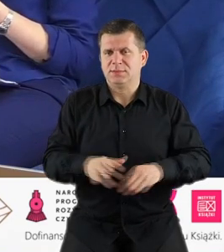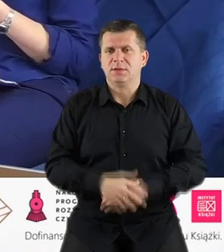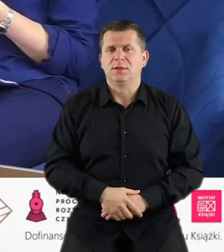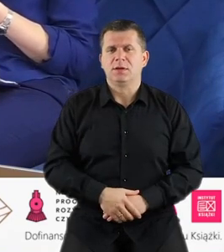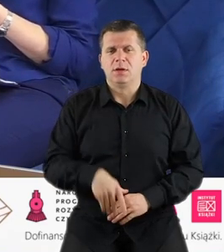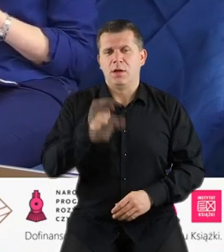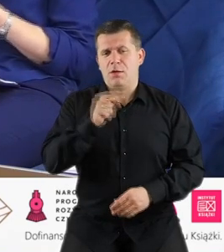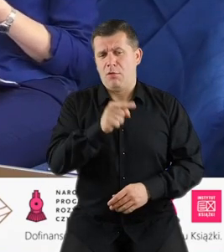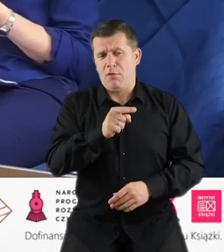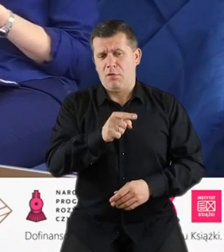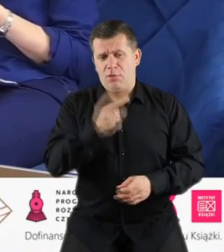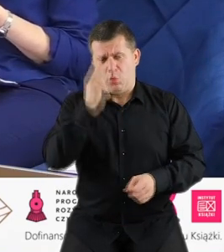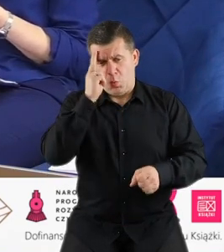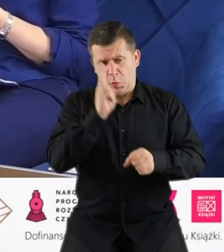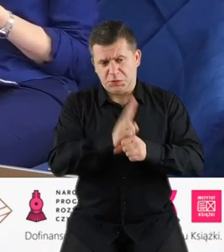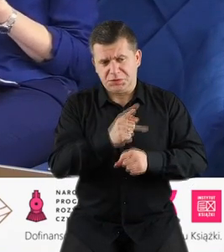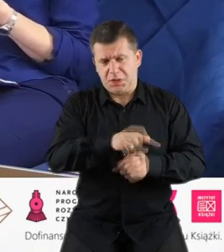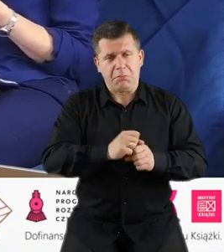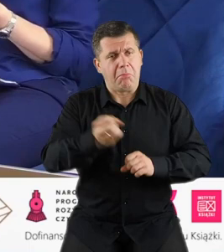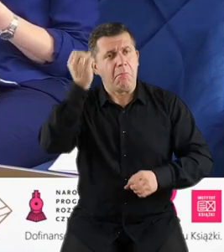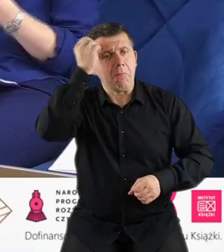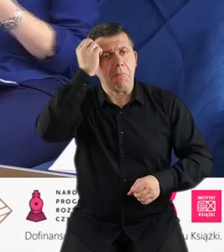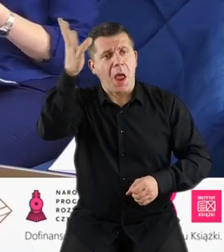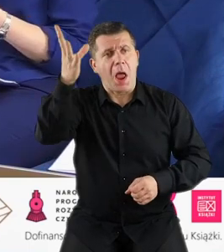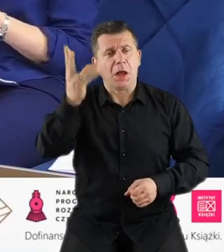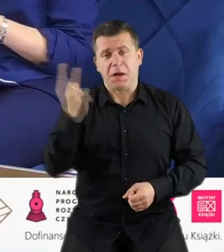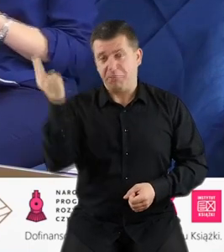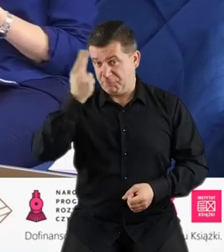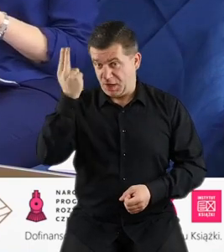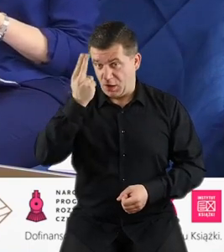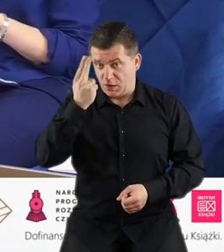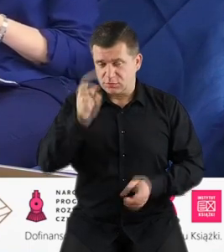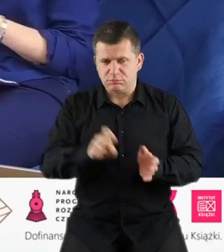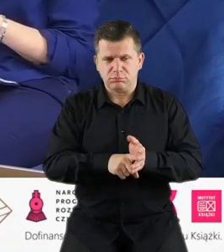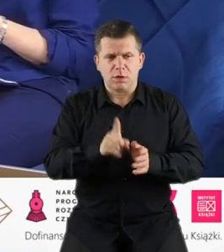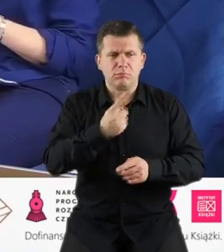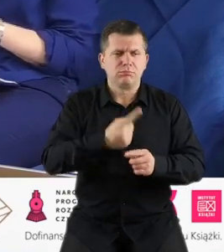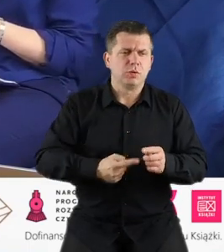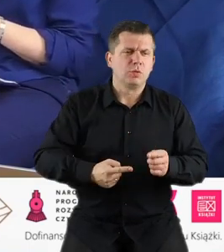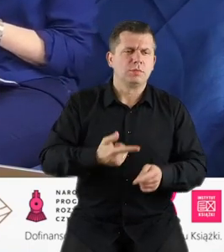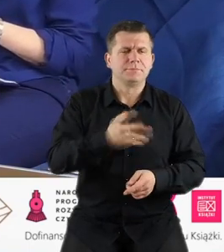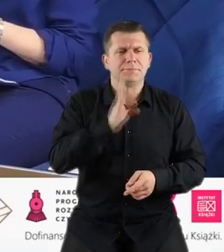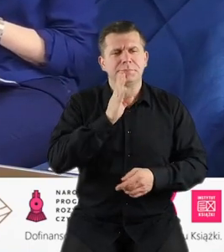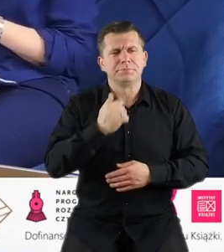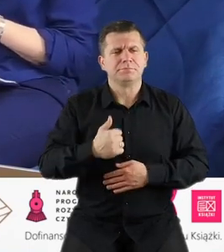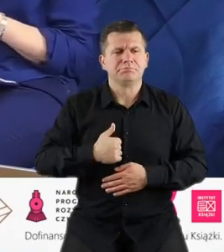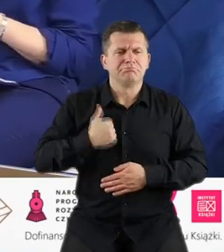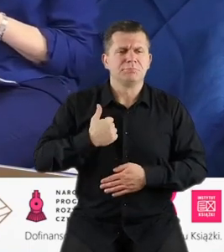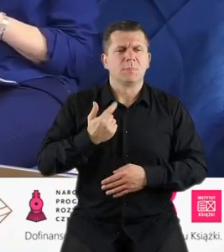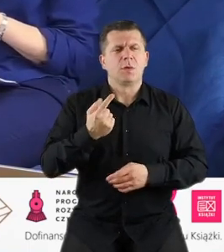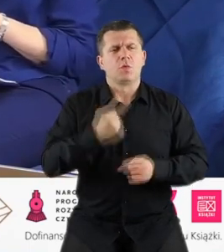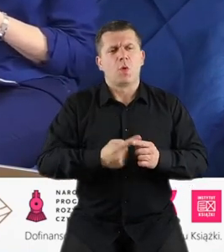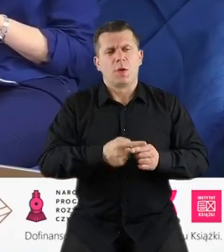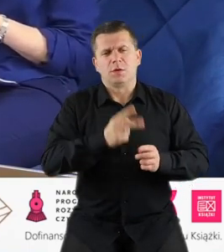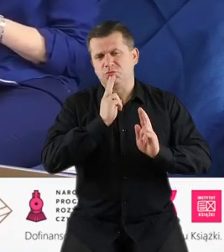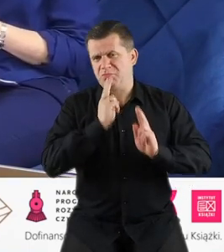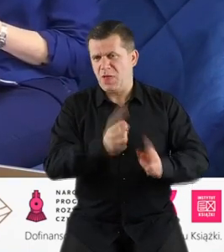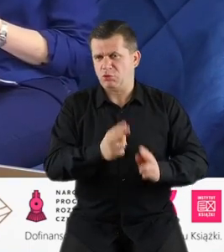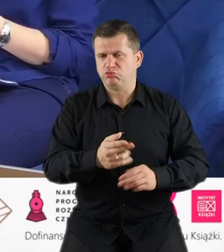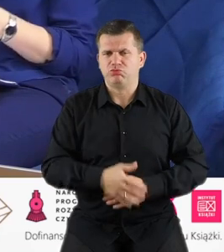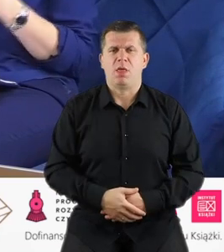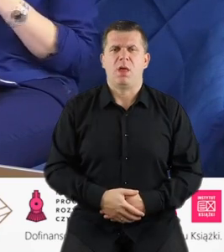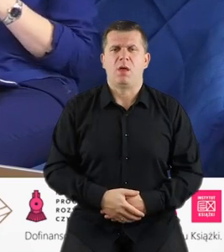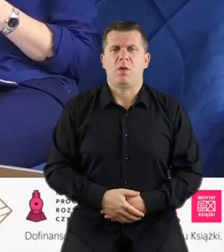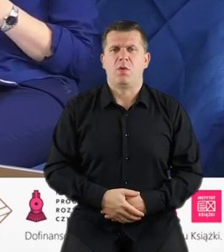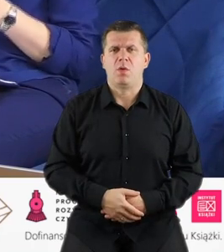sam jest uznawany za mędrca, takiego filozofa, ale też takiego głupca właściwie śmiesznego, trochę w ogóle takiego,